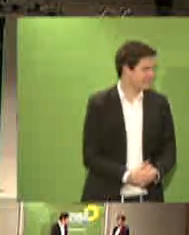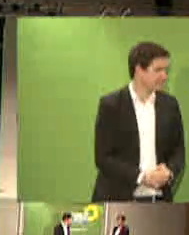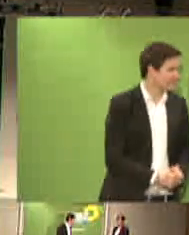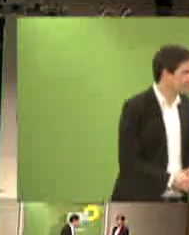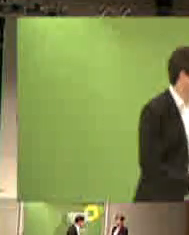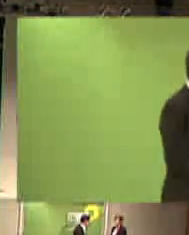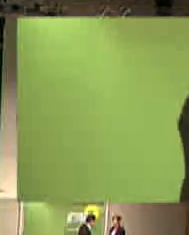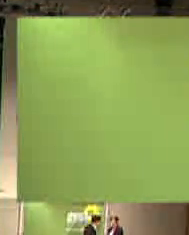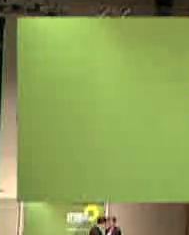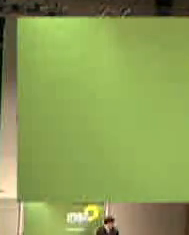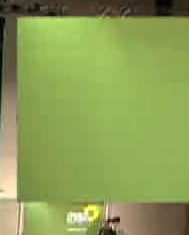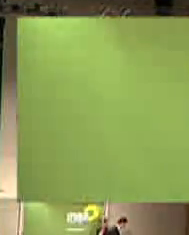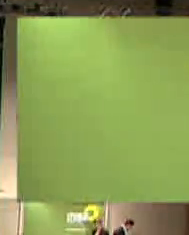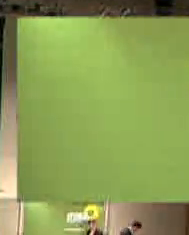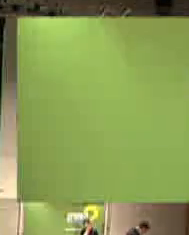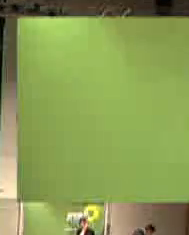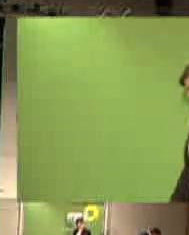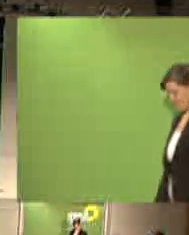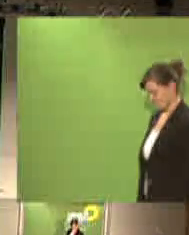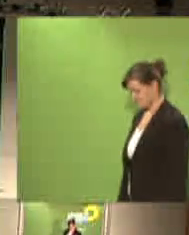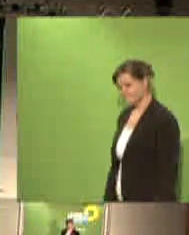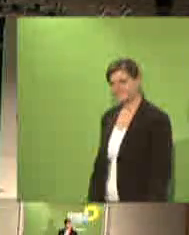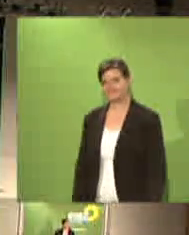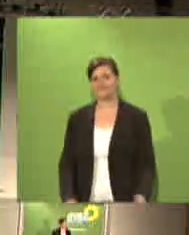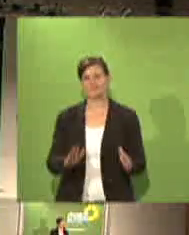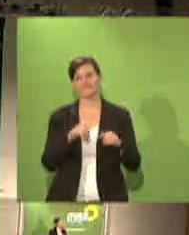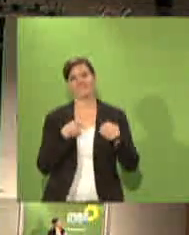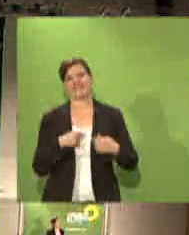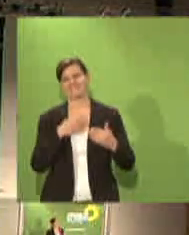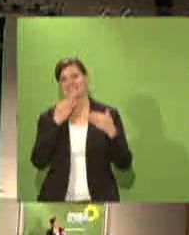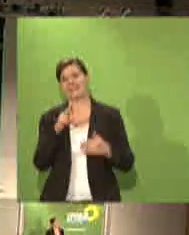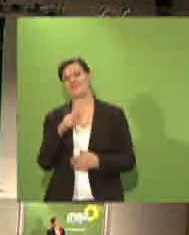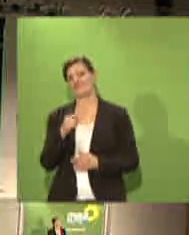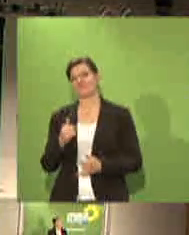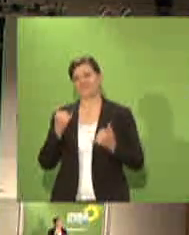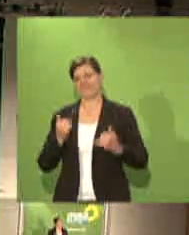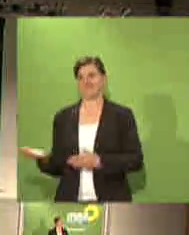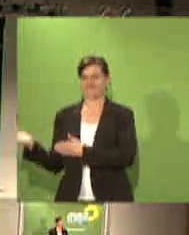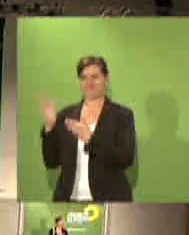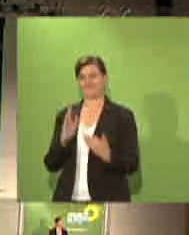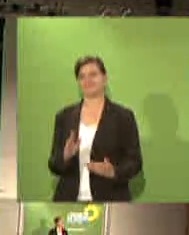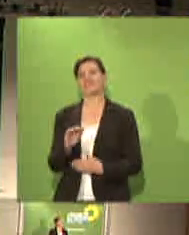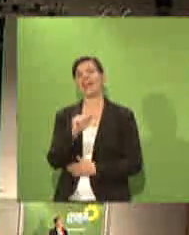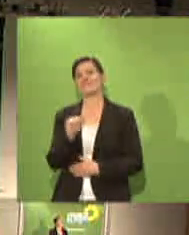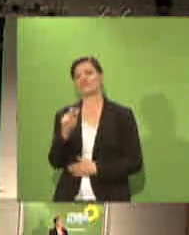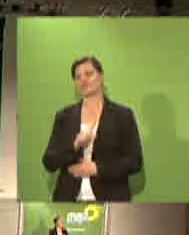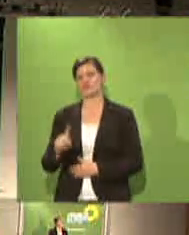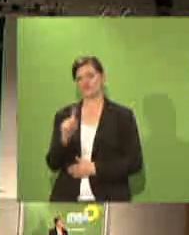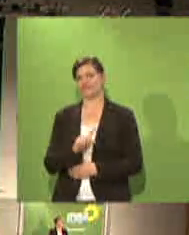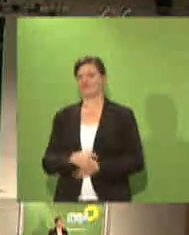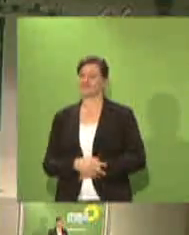Herzlichen Dank, Ute. Und jetzt kommt auf die Bühne nicht Alfons Kuhle, sondern Ernd Kuhn für die